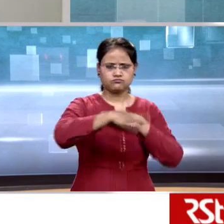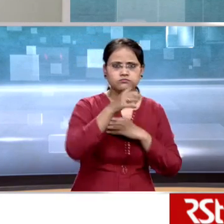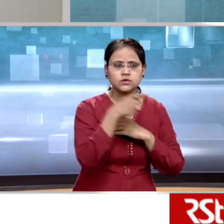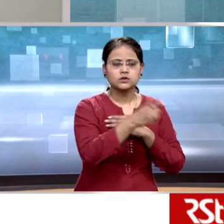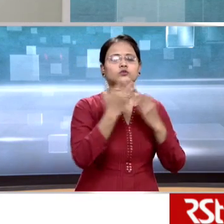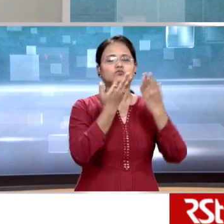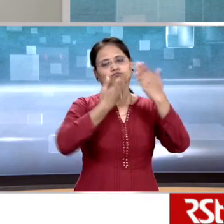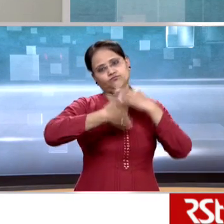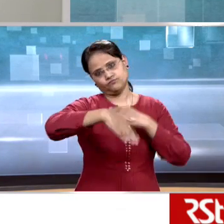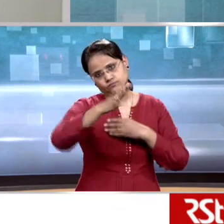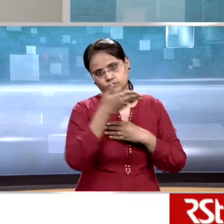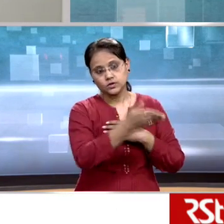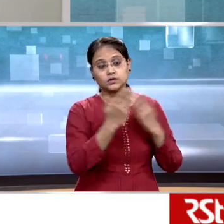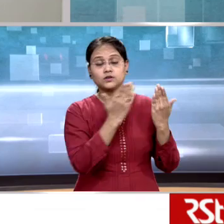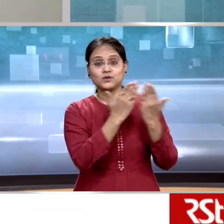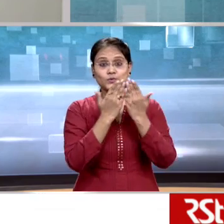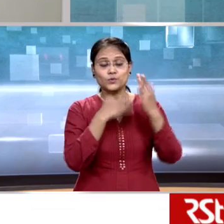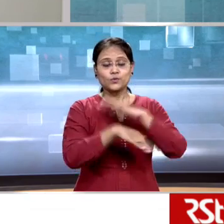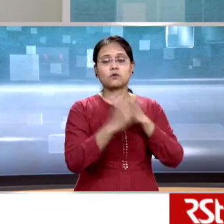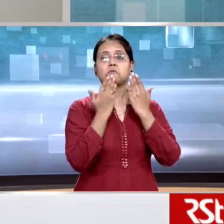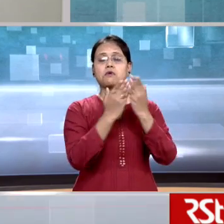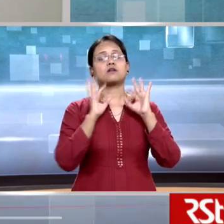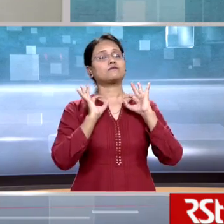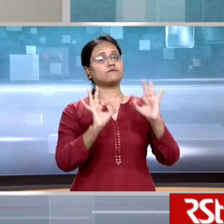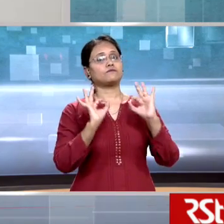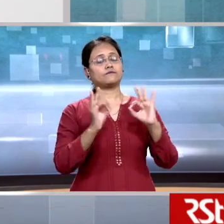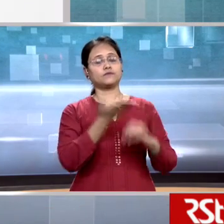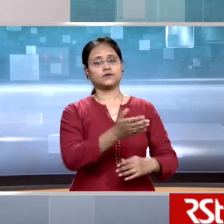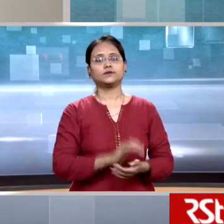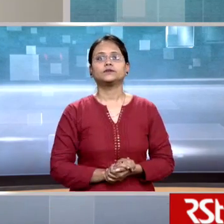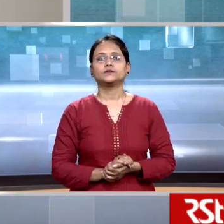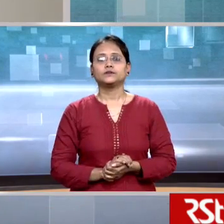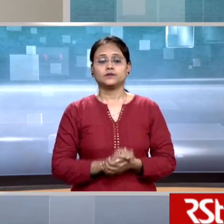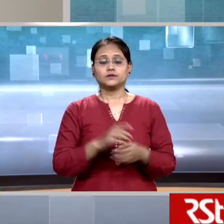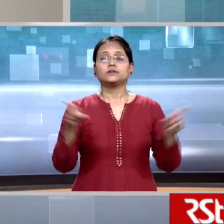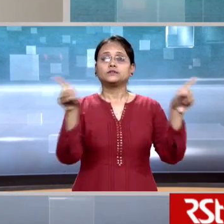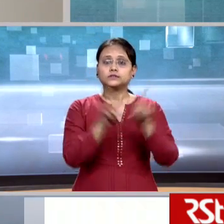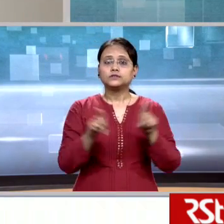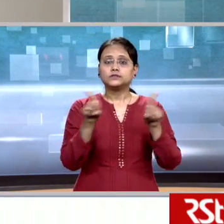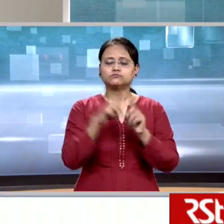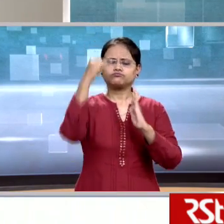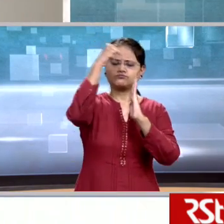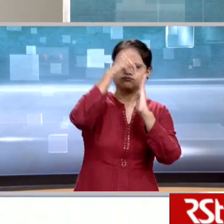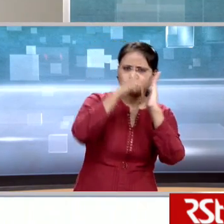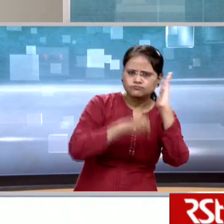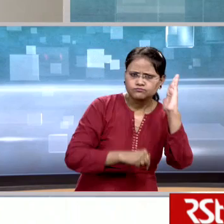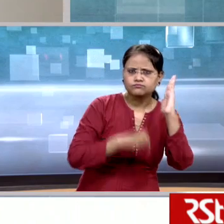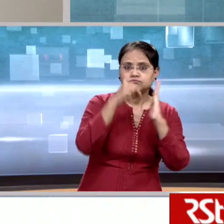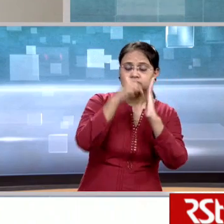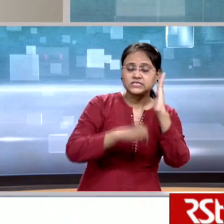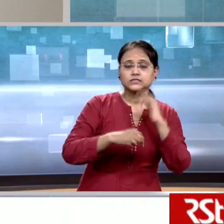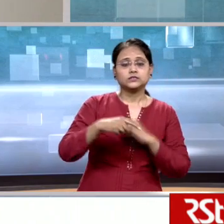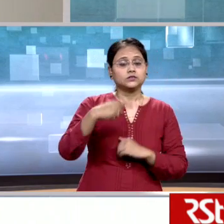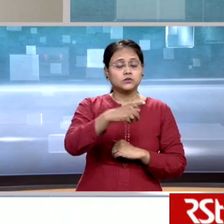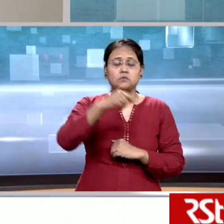तब ये जाने लगी स्कूल। और स्कूल में भी बहुत अच्छा पढ़ाई करती है अपना। जैसे जैसे मैं इसकी डेप्थ में बढ़ता गया